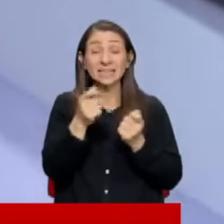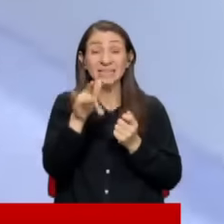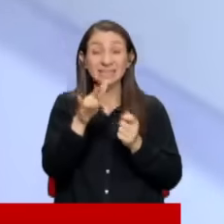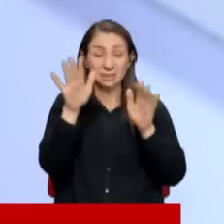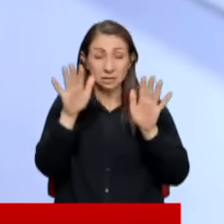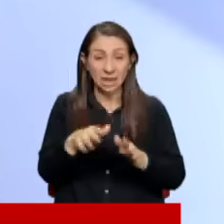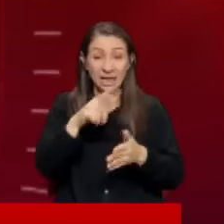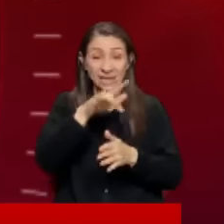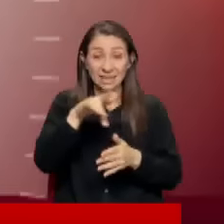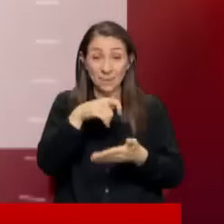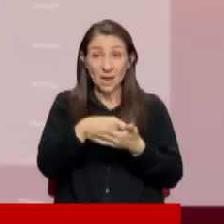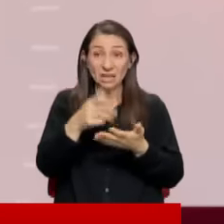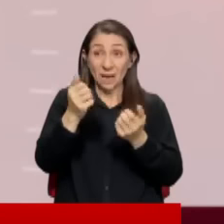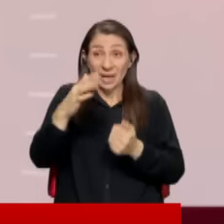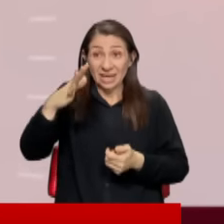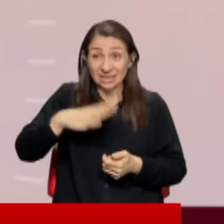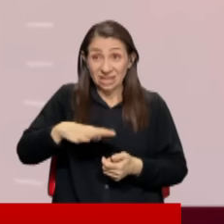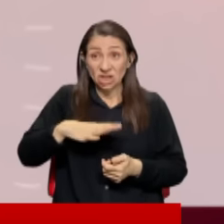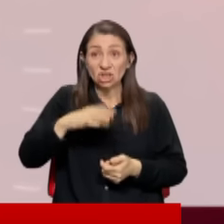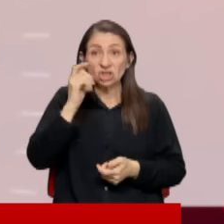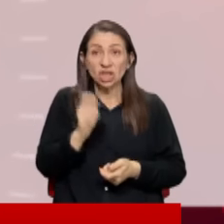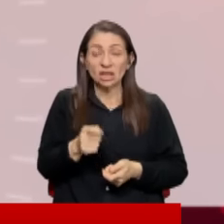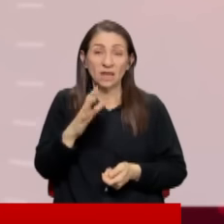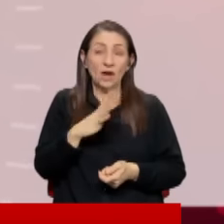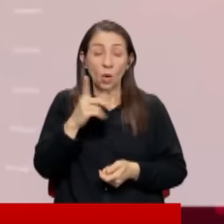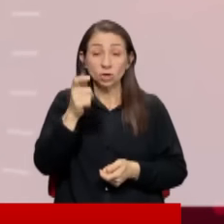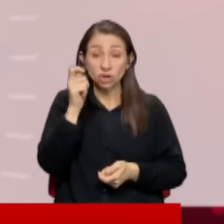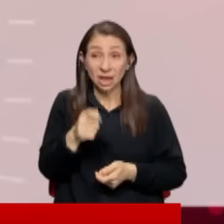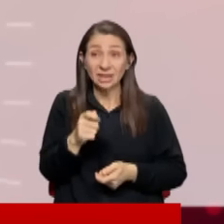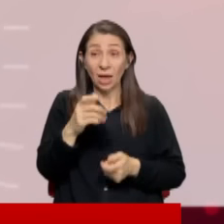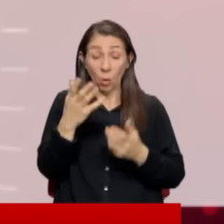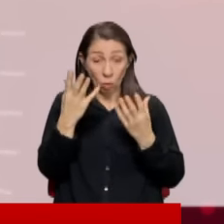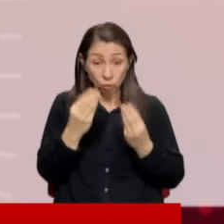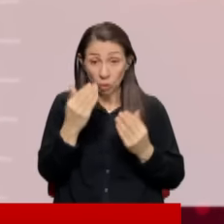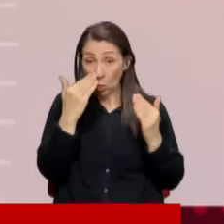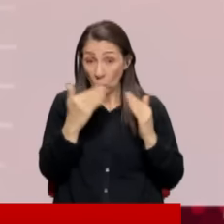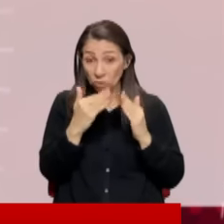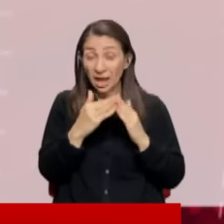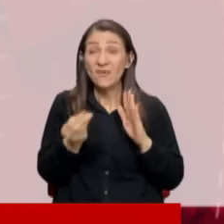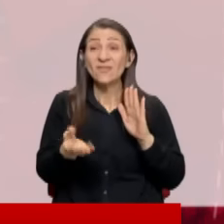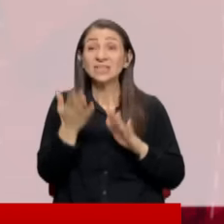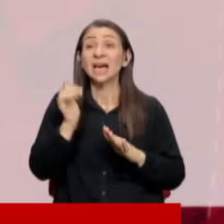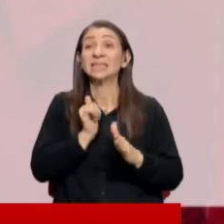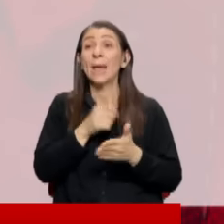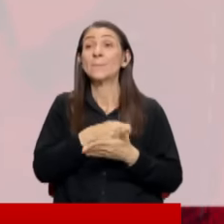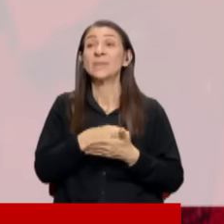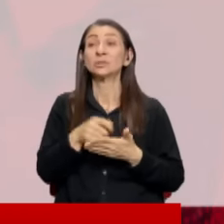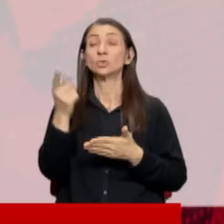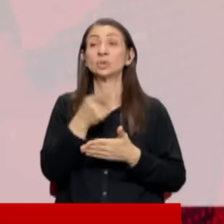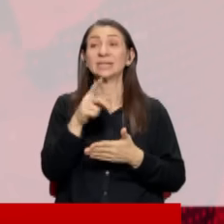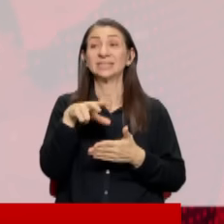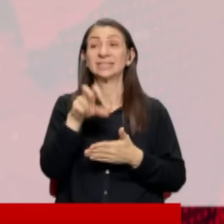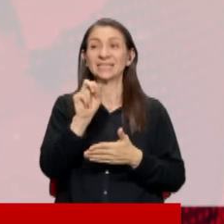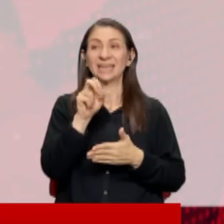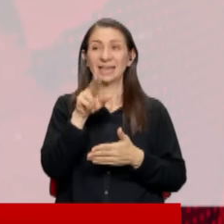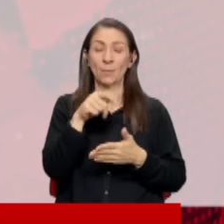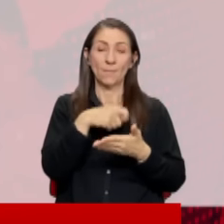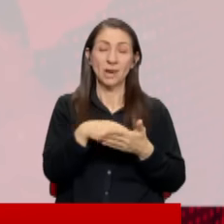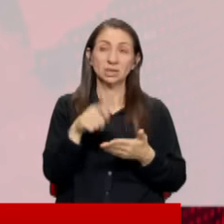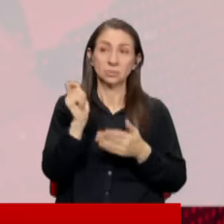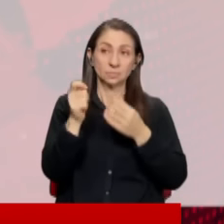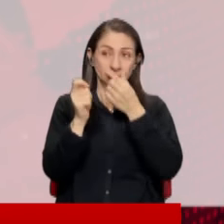kalıp işsizlik maaşı almaya gelince şartları var. O şartlar sağlanırsa da en fazla asgari ücretin %80'i kadar